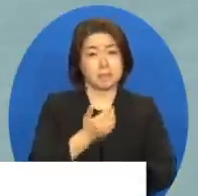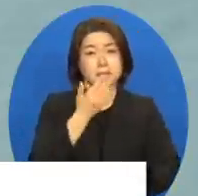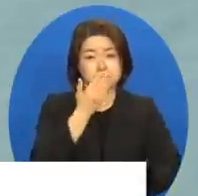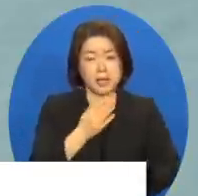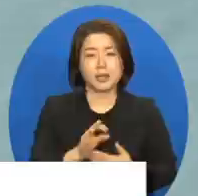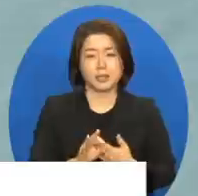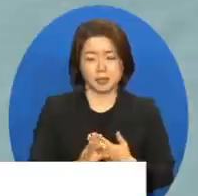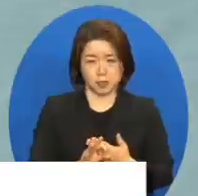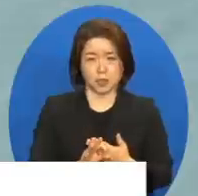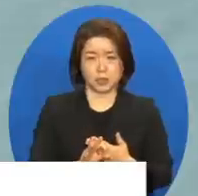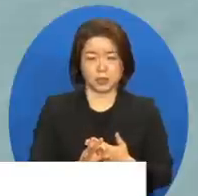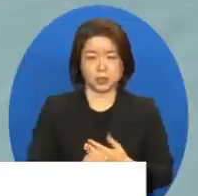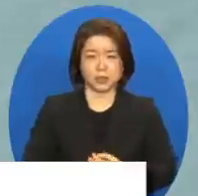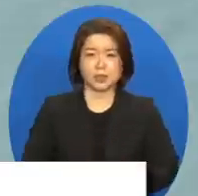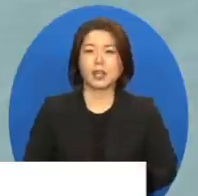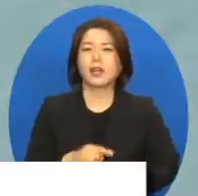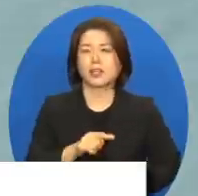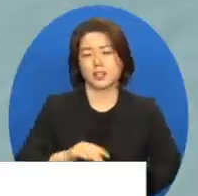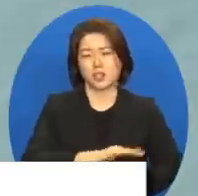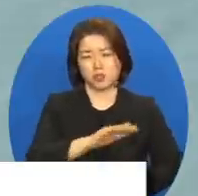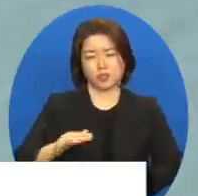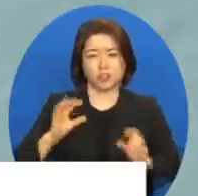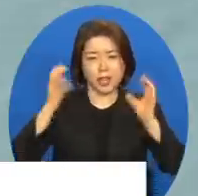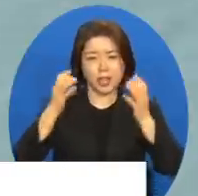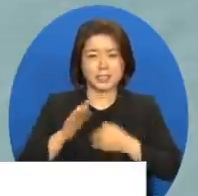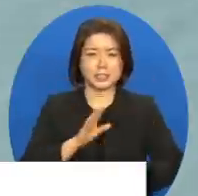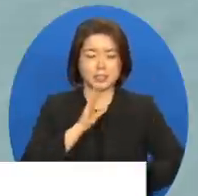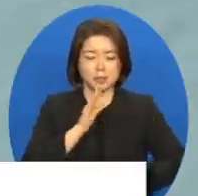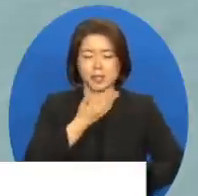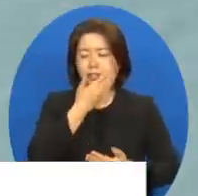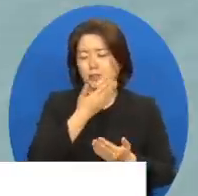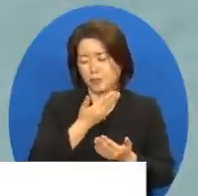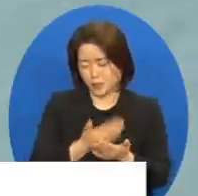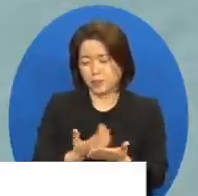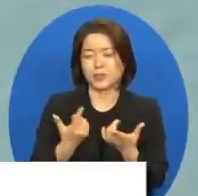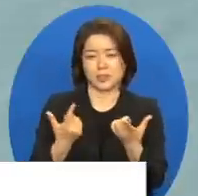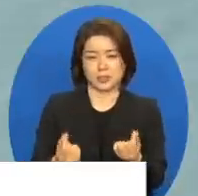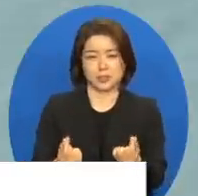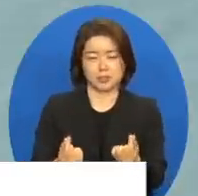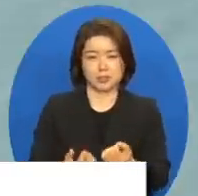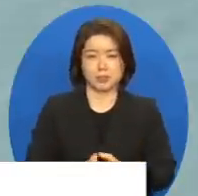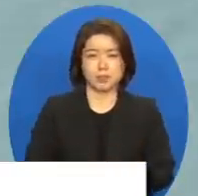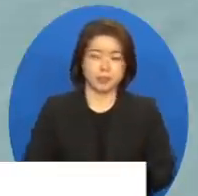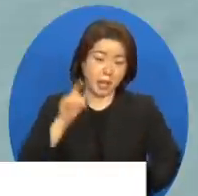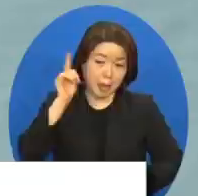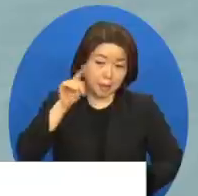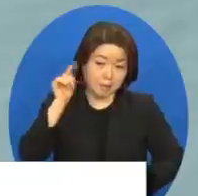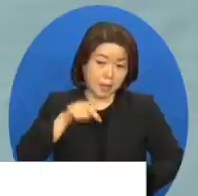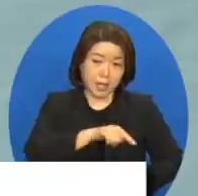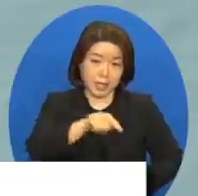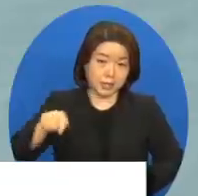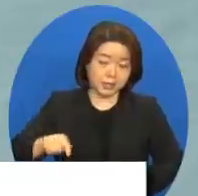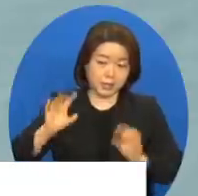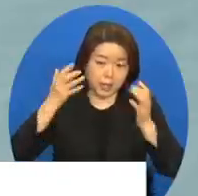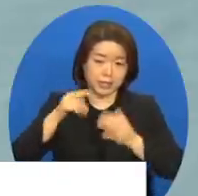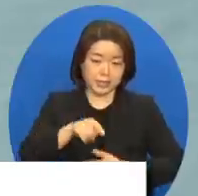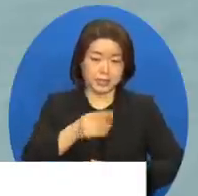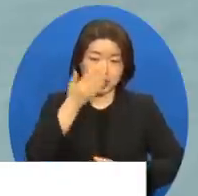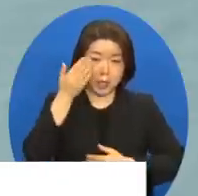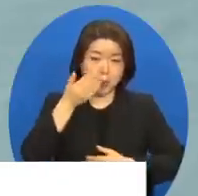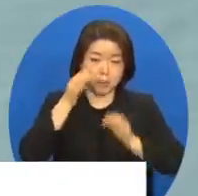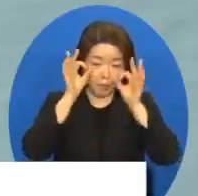있다면 이건 우리 아이들에게 너무나 소중하겠습니다. 매일 그 아이들이 그것을 볼 수